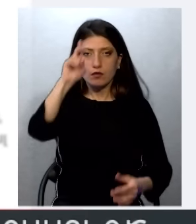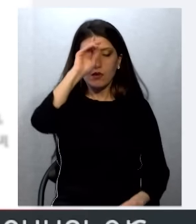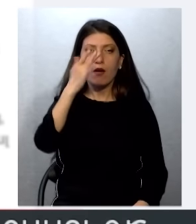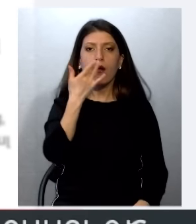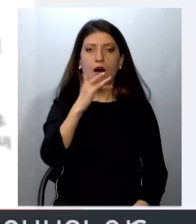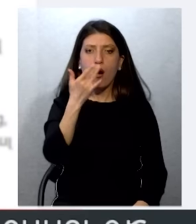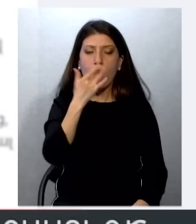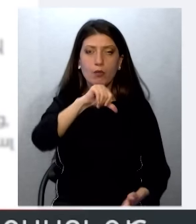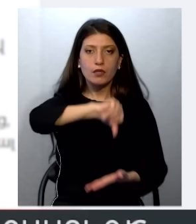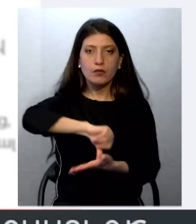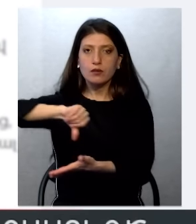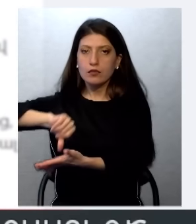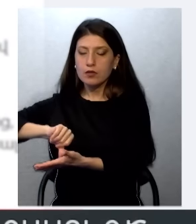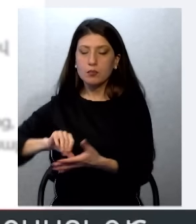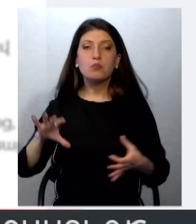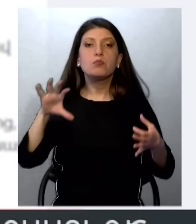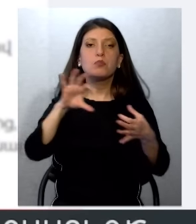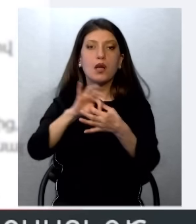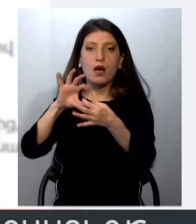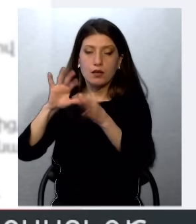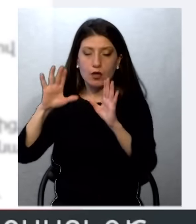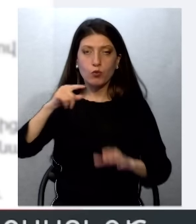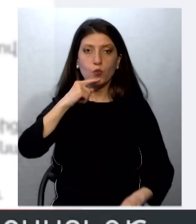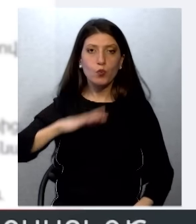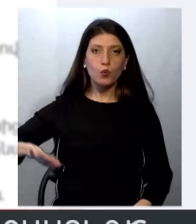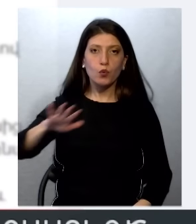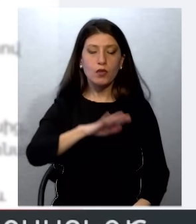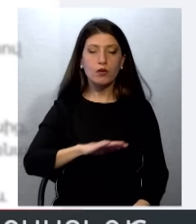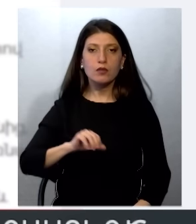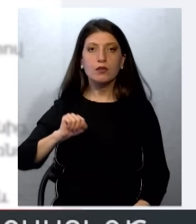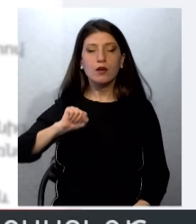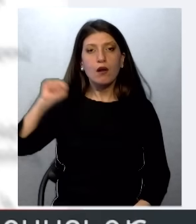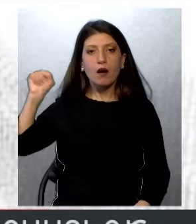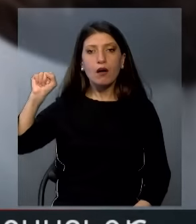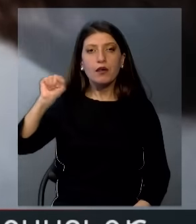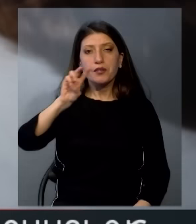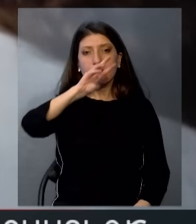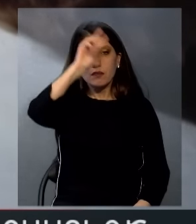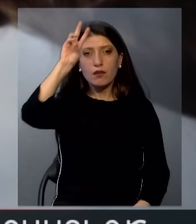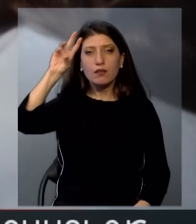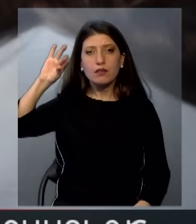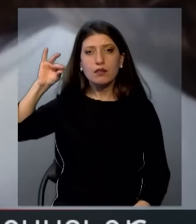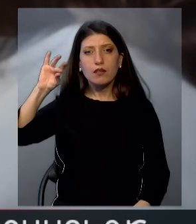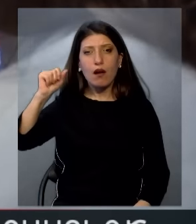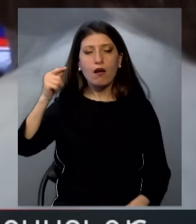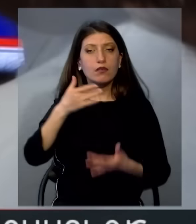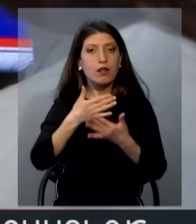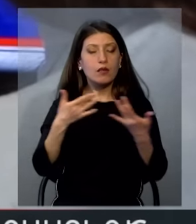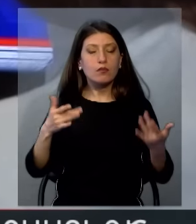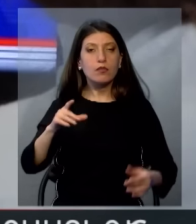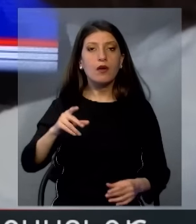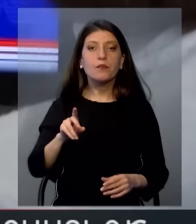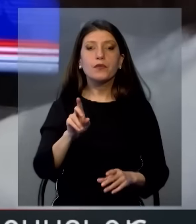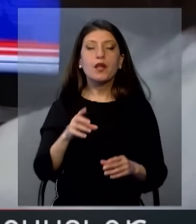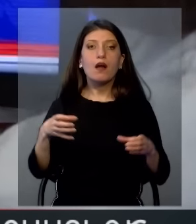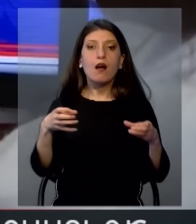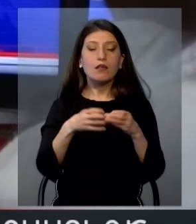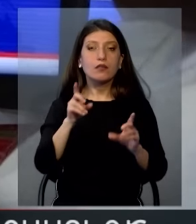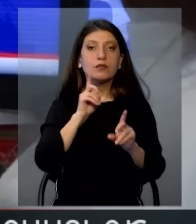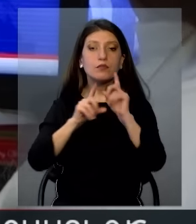ԱՄՆ-ից ներկայացուցիչներին միանալու են նաև Ռուսաստանից և Մերձավոր Արևելքից։ Հանձնախմբի անդամ